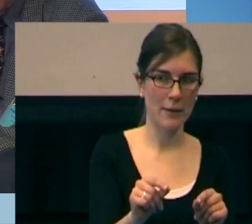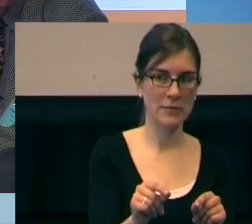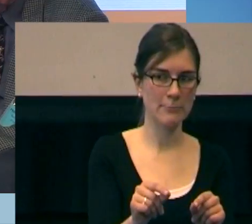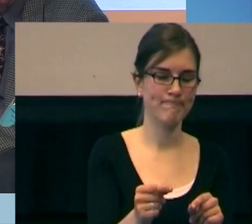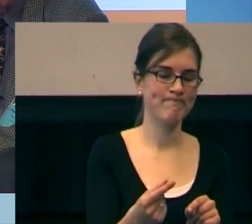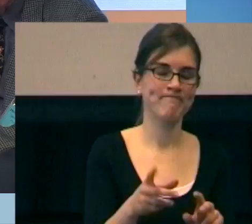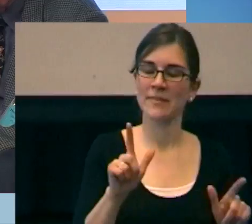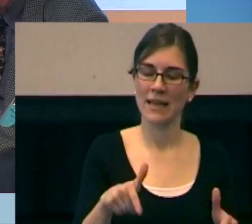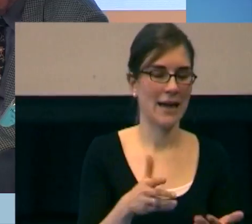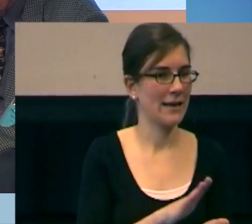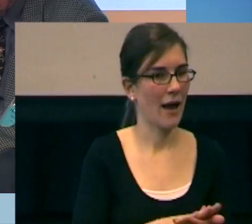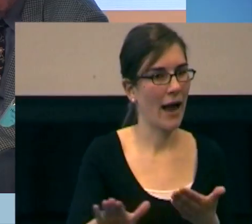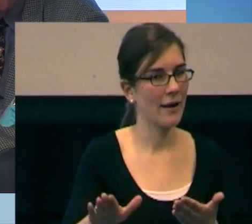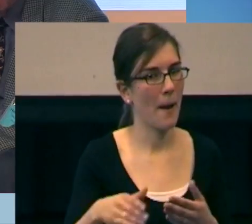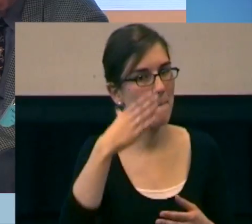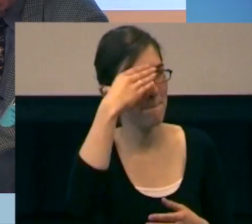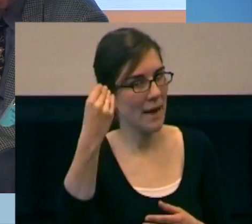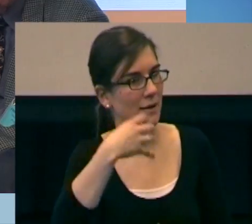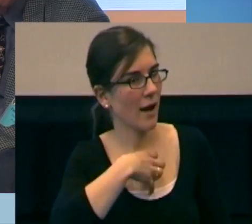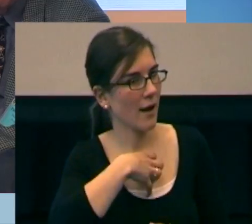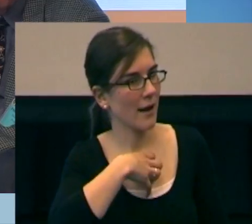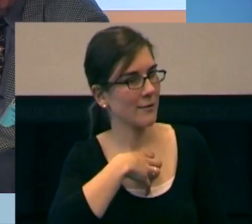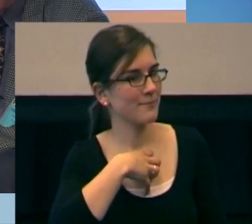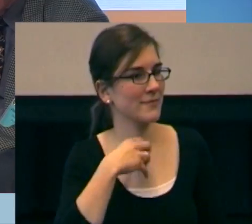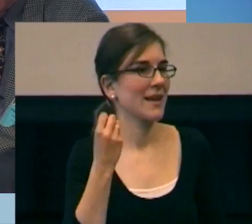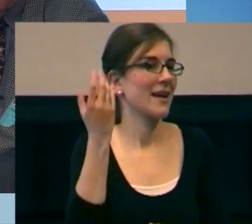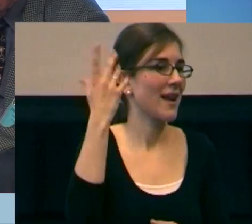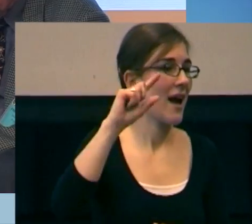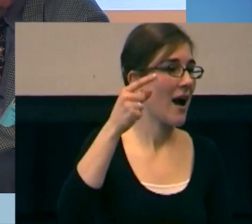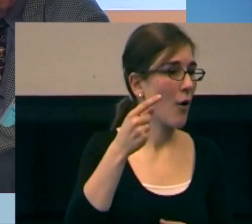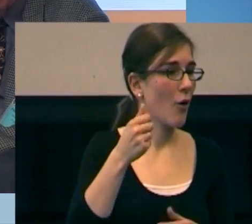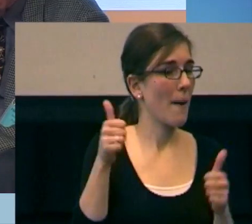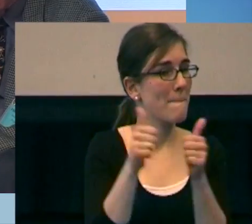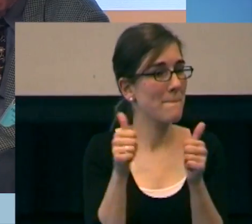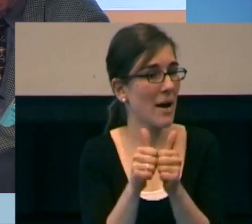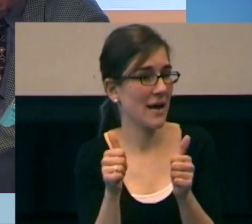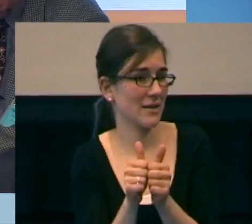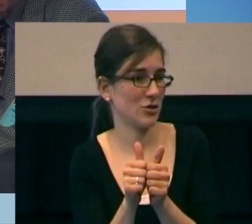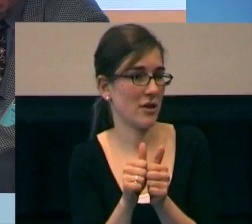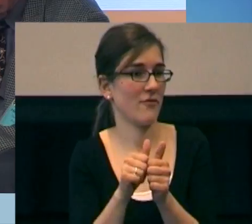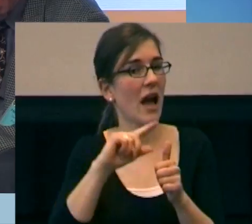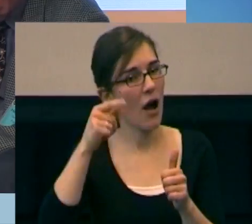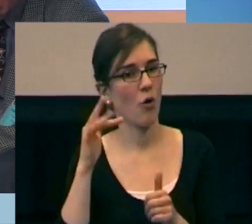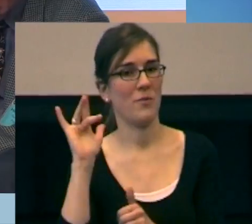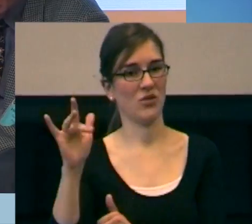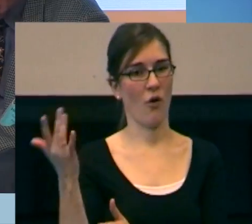reine Männersache ist, sondern die Partnerin ebenfalls betrifft.